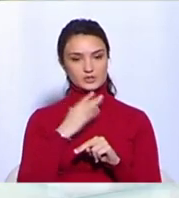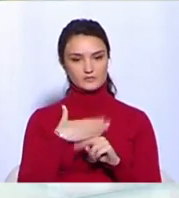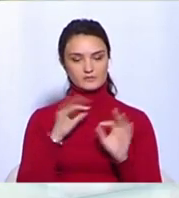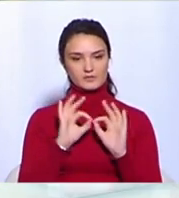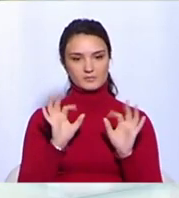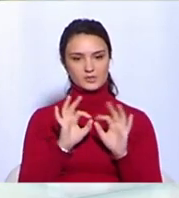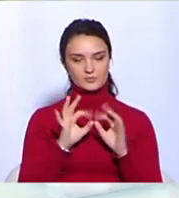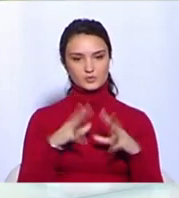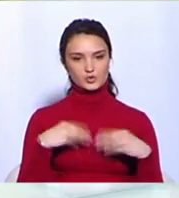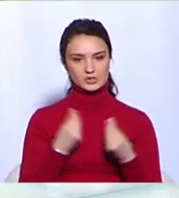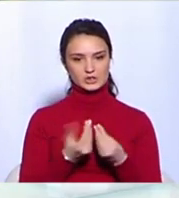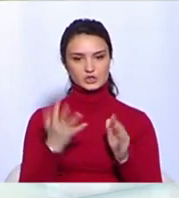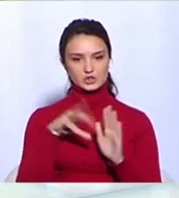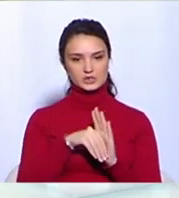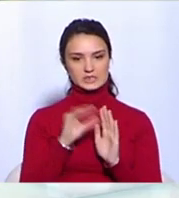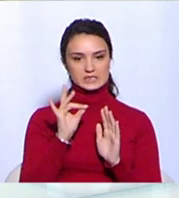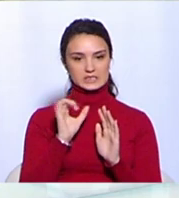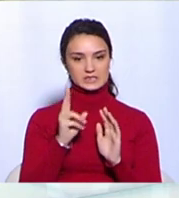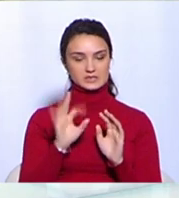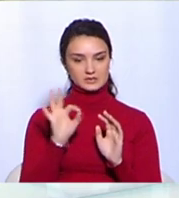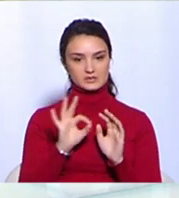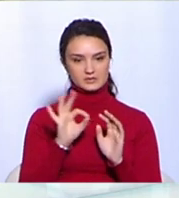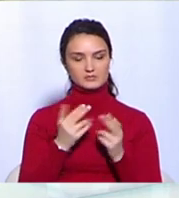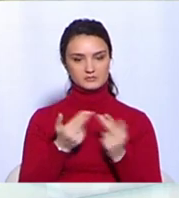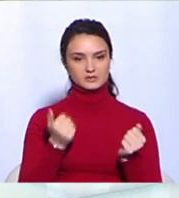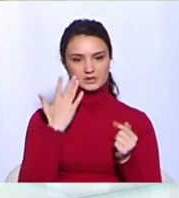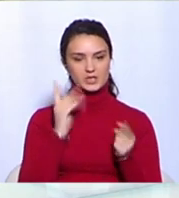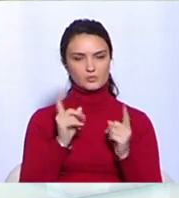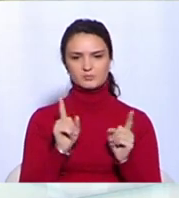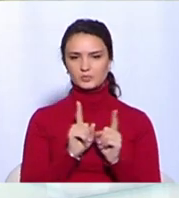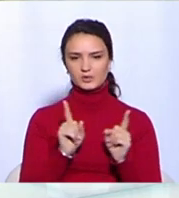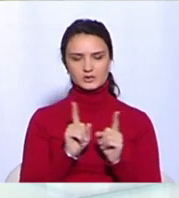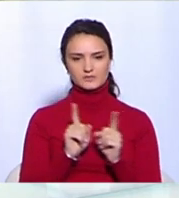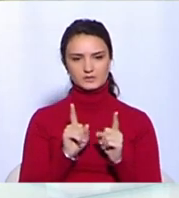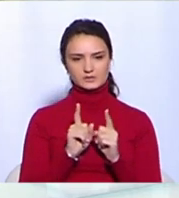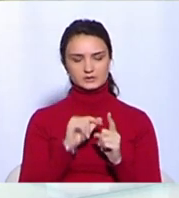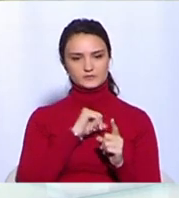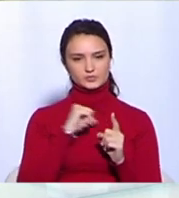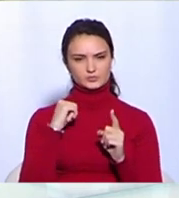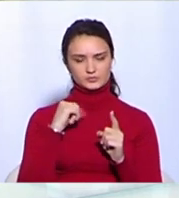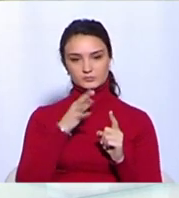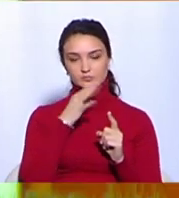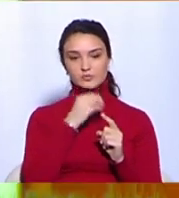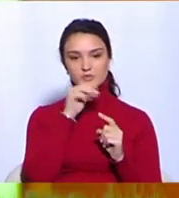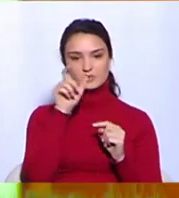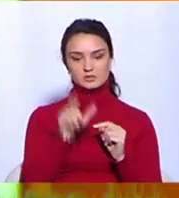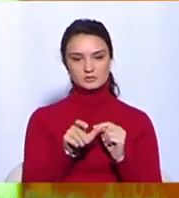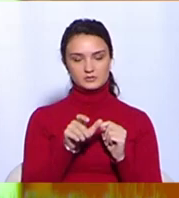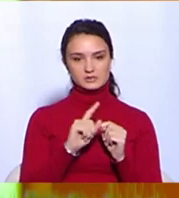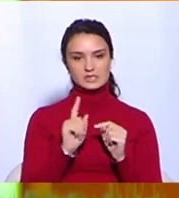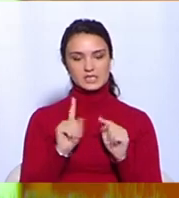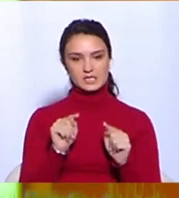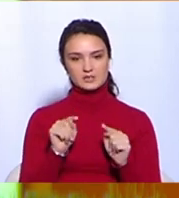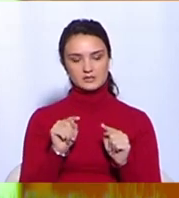ჩვენ ვლაპარაკობთ ოჯახის შიგნით რისკებზე, რეალურად მიუხედავად იმისა, თავად მოზარდი